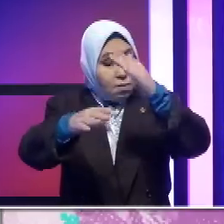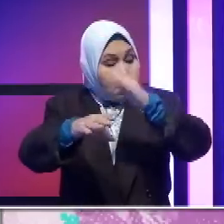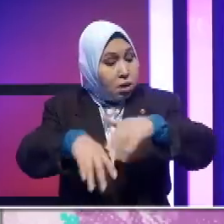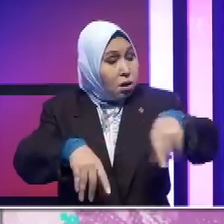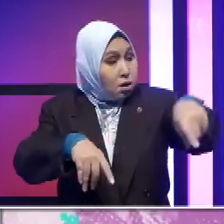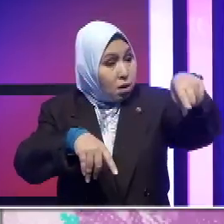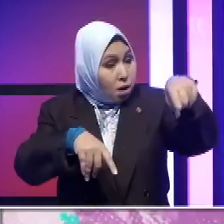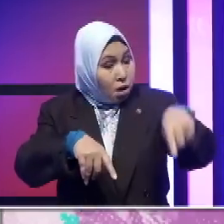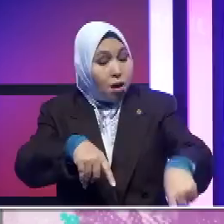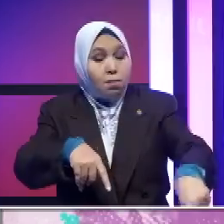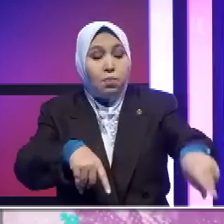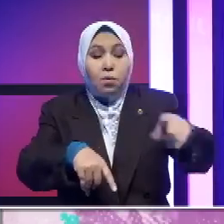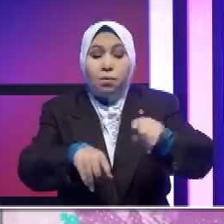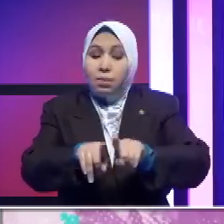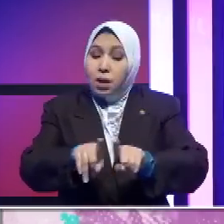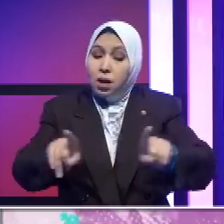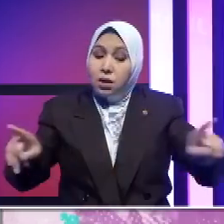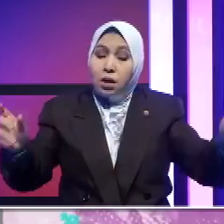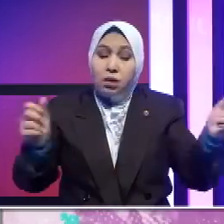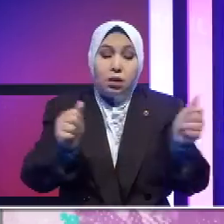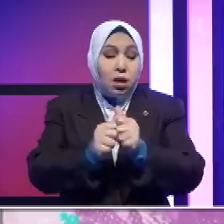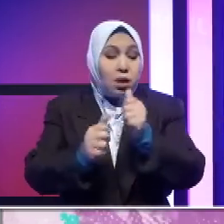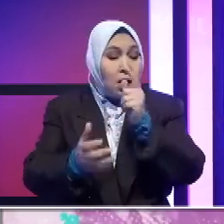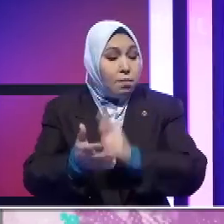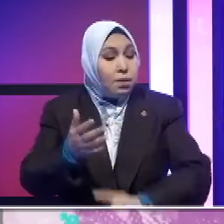أريكم إلا ما